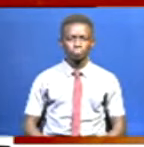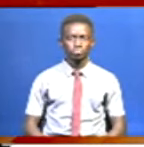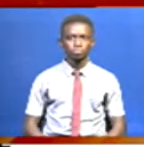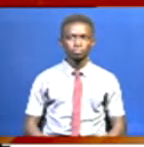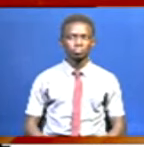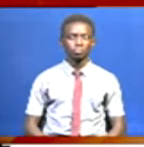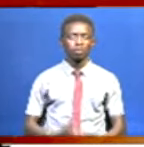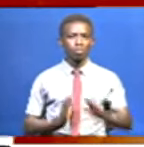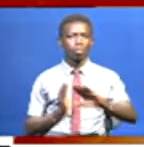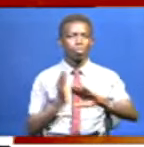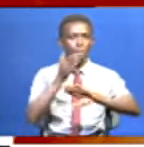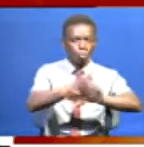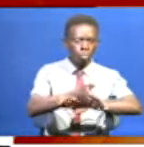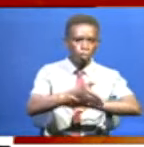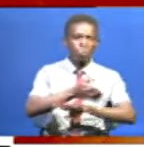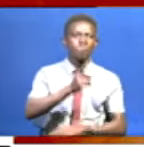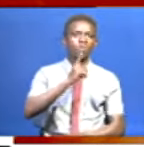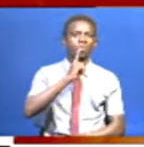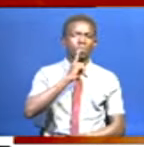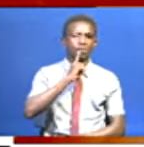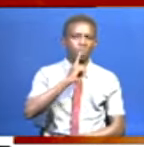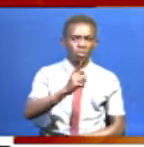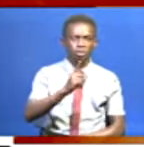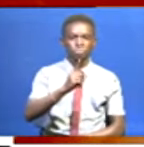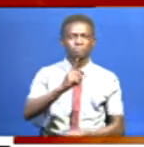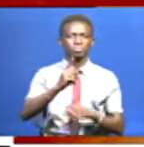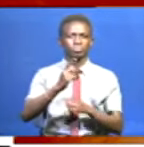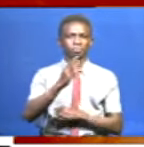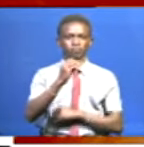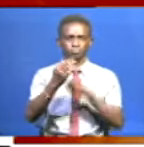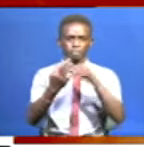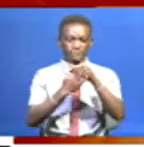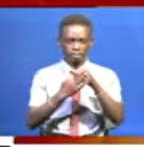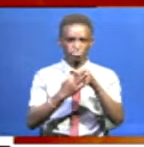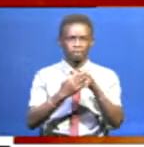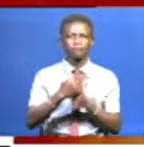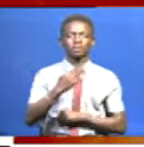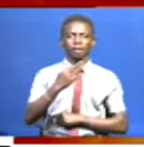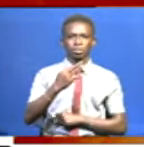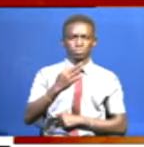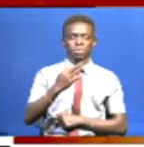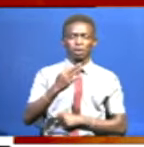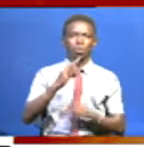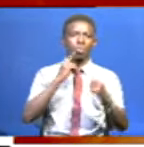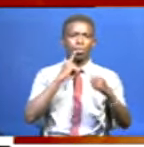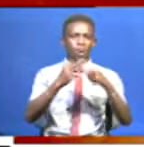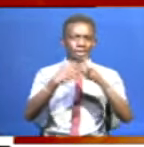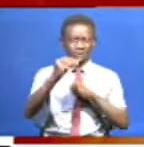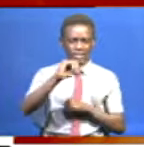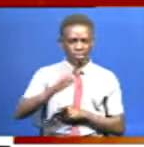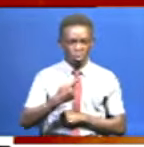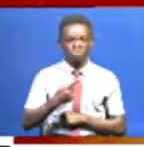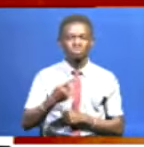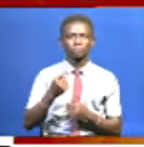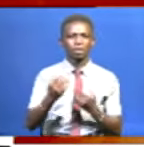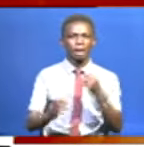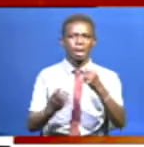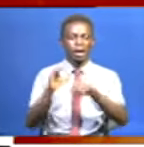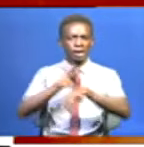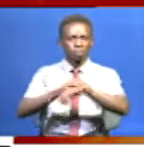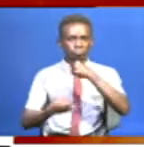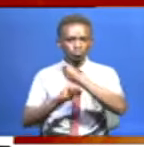Zaidi ya wanafunzi 1,800 waliofadhiliwa na mpango wa elimu wa Equity Wings to Fly katika eneo la Pwani wamepokea